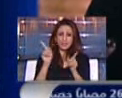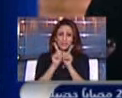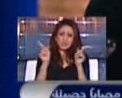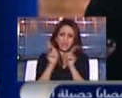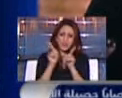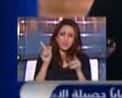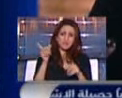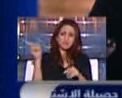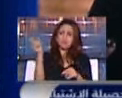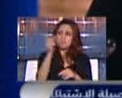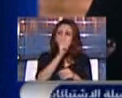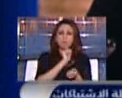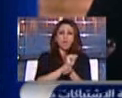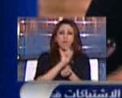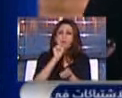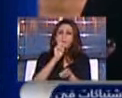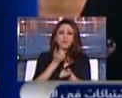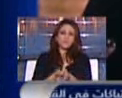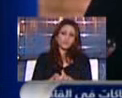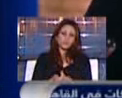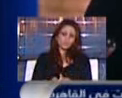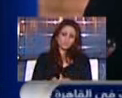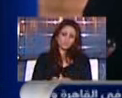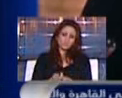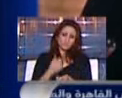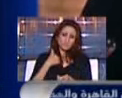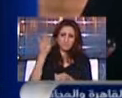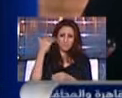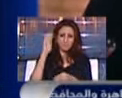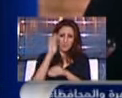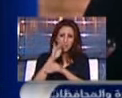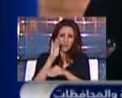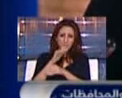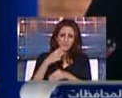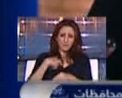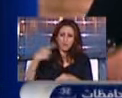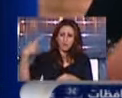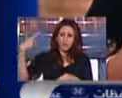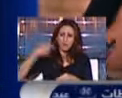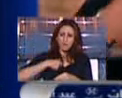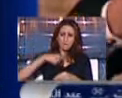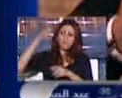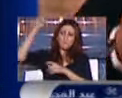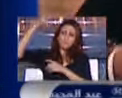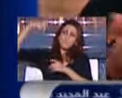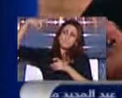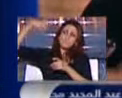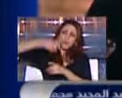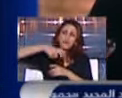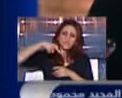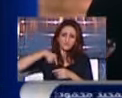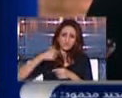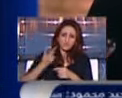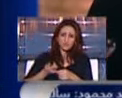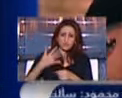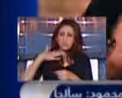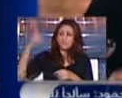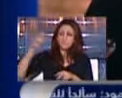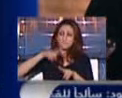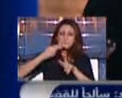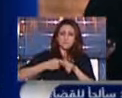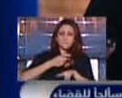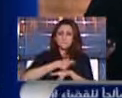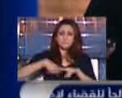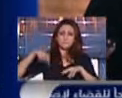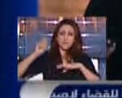محاكمة. يعني مثلا أقل شيء أنا متصاب في موقعة الجمل برصاص قناصة لم يتم شهادتي في جوه المحكمة. في واحد زميلي